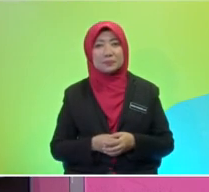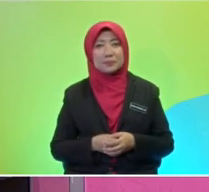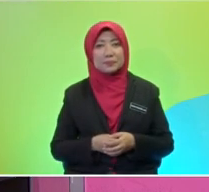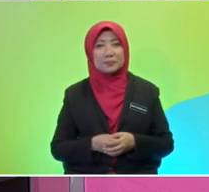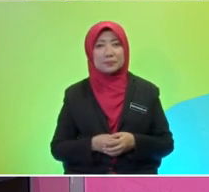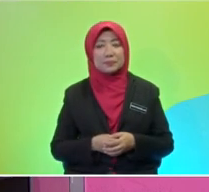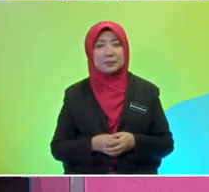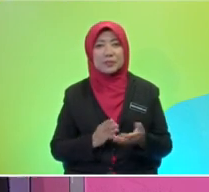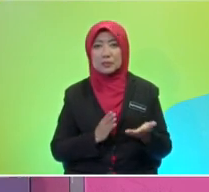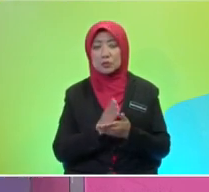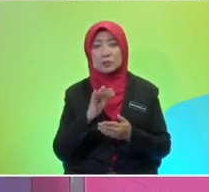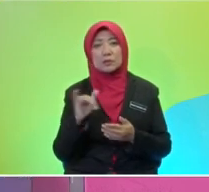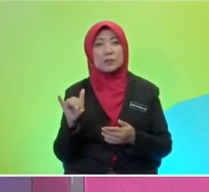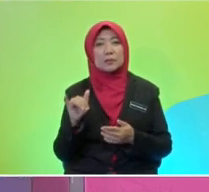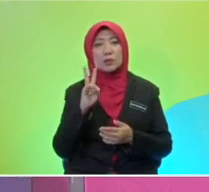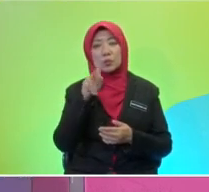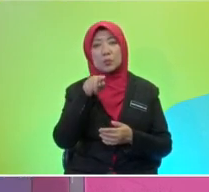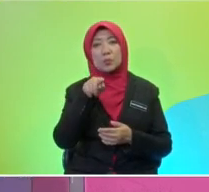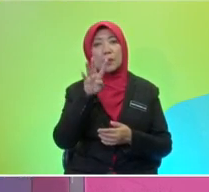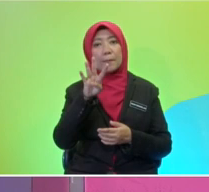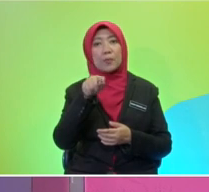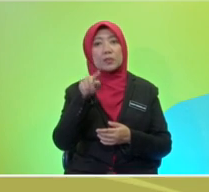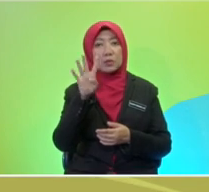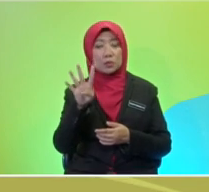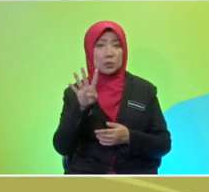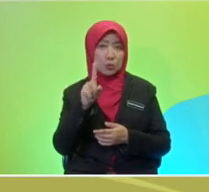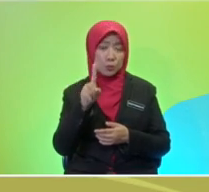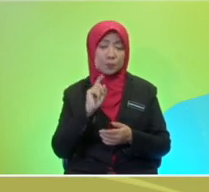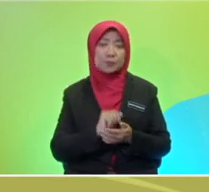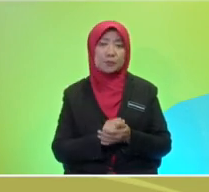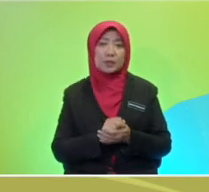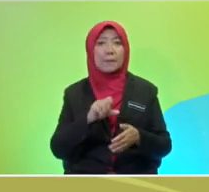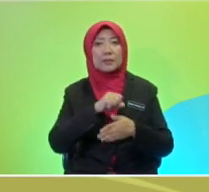Oke seterusnya untuk 2 bulan 4 bulan 1 menyelesaikan ayat matematika